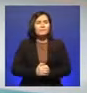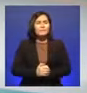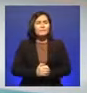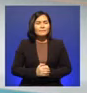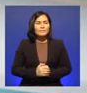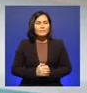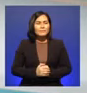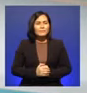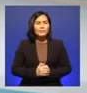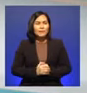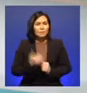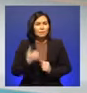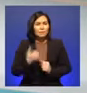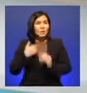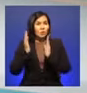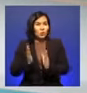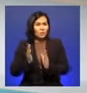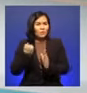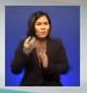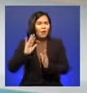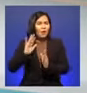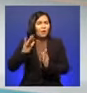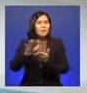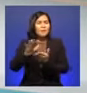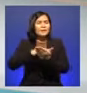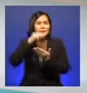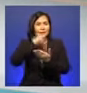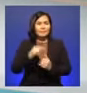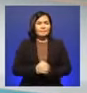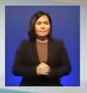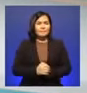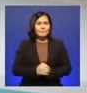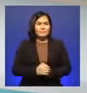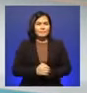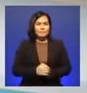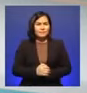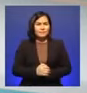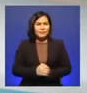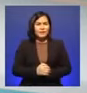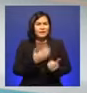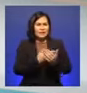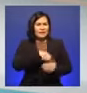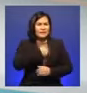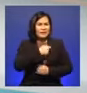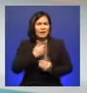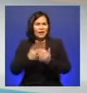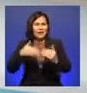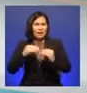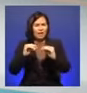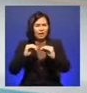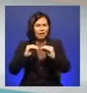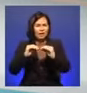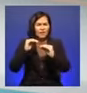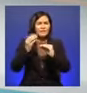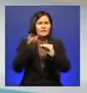แต่แรกๆคนกลุ่มใหญ่ของเมืองไทยเรามีรายได้เกินกว่าค่าใช้จ่ายเพียงนิดเดียวมันหมายความว่าเราไม่สามารถที่